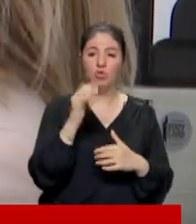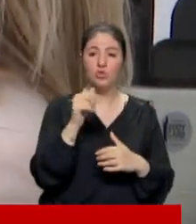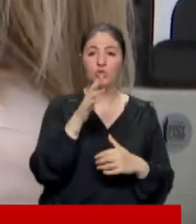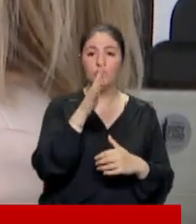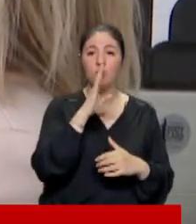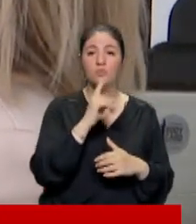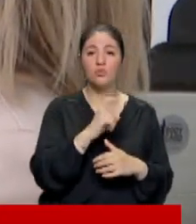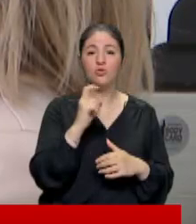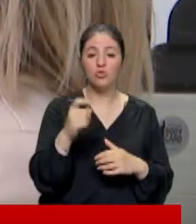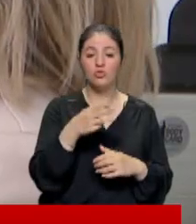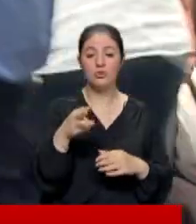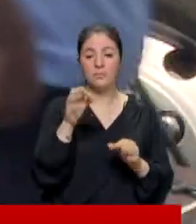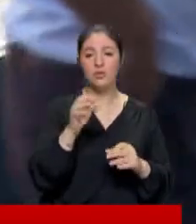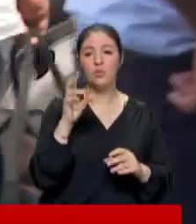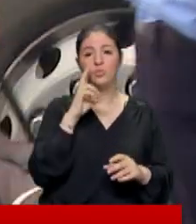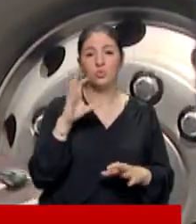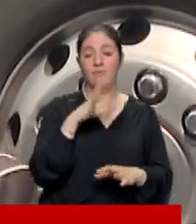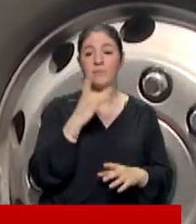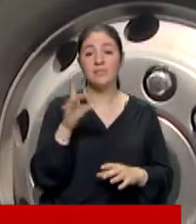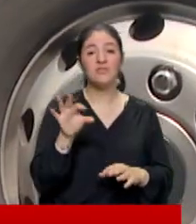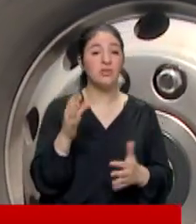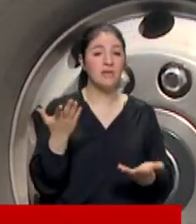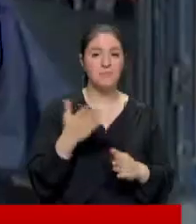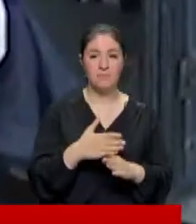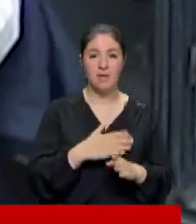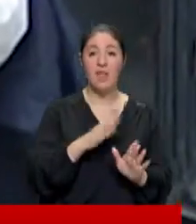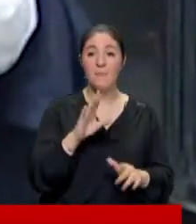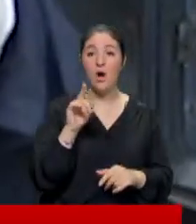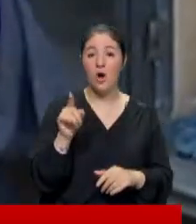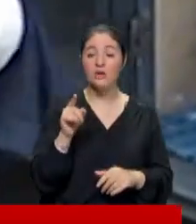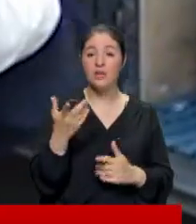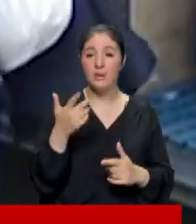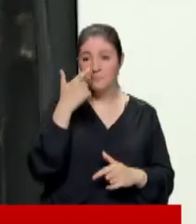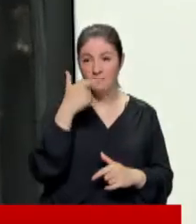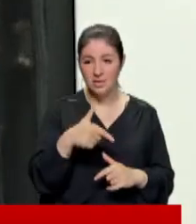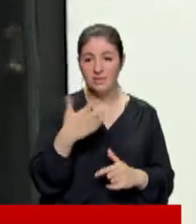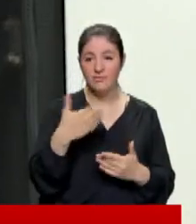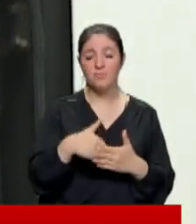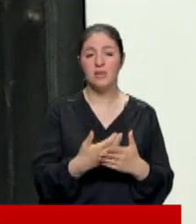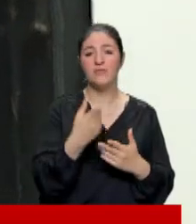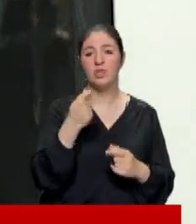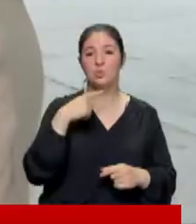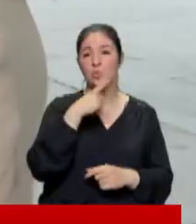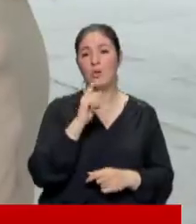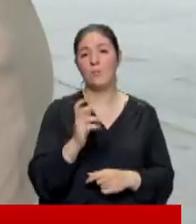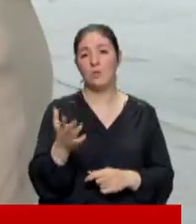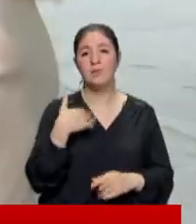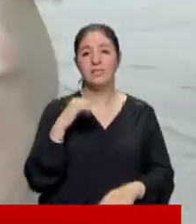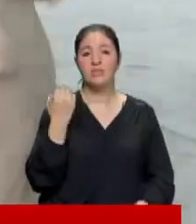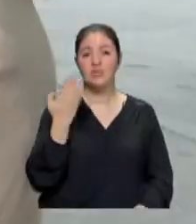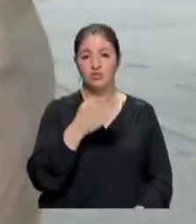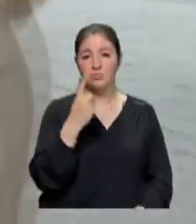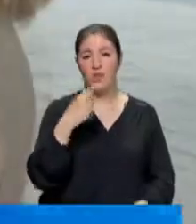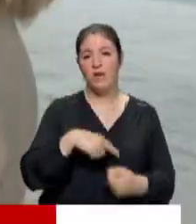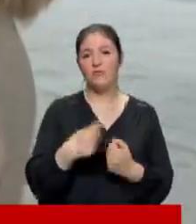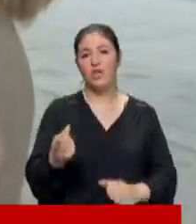499 Euro'dan başlayan turlar var. Bir seçenek de memleket ama orada da akaryakıt ve bilet fiyatları zorluyor. Sivas'a gideceğim, bir